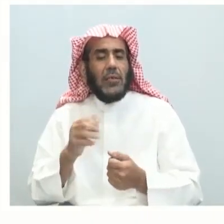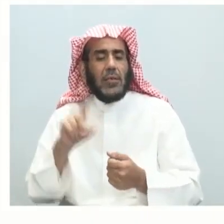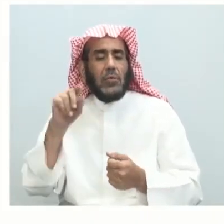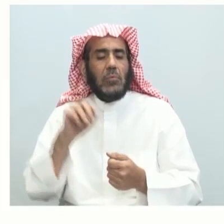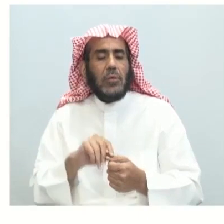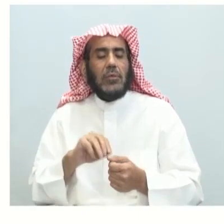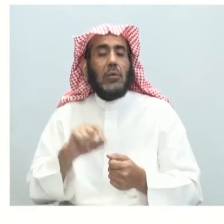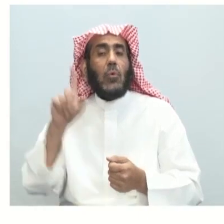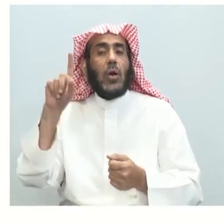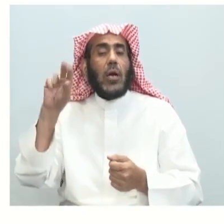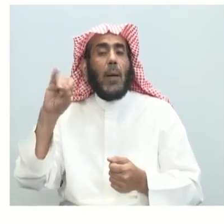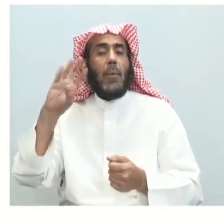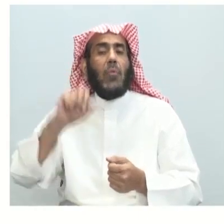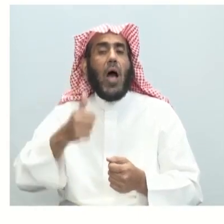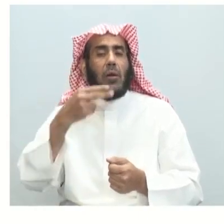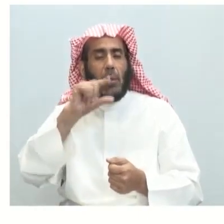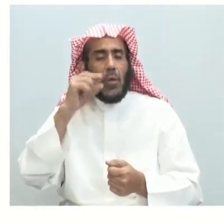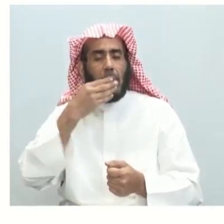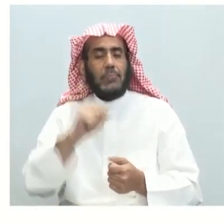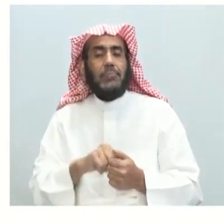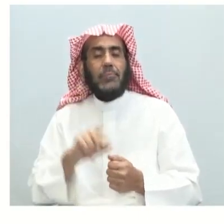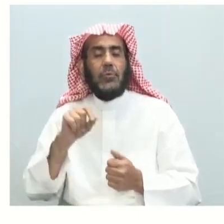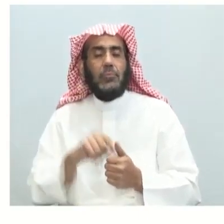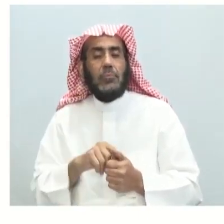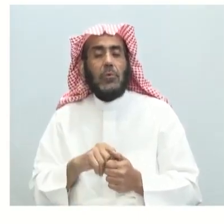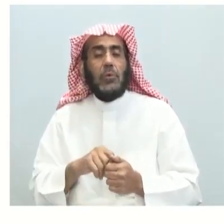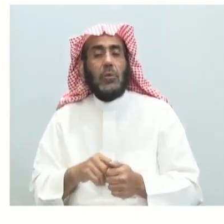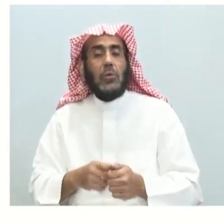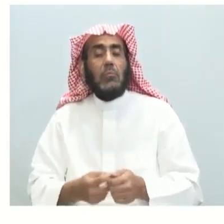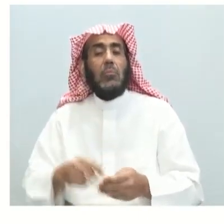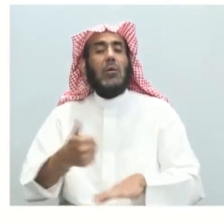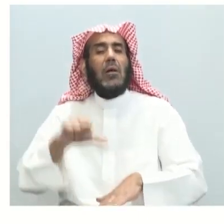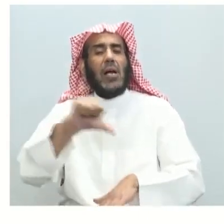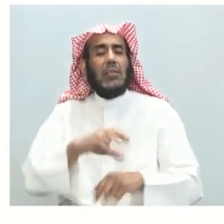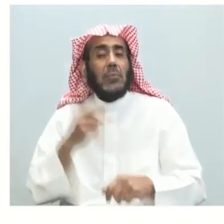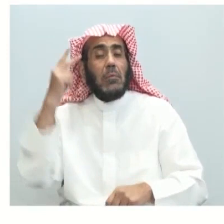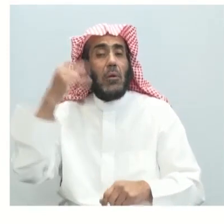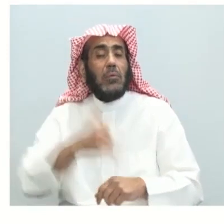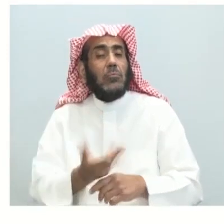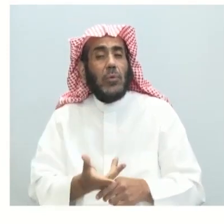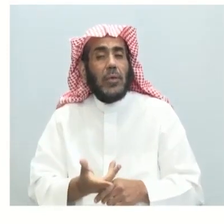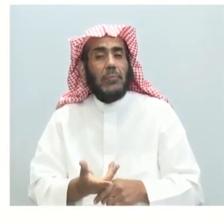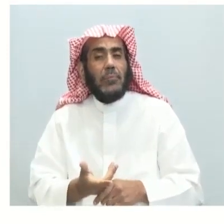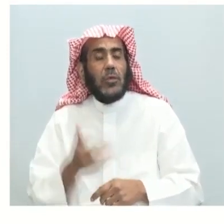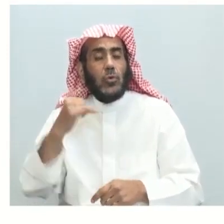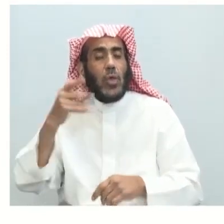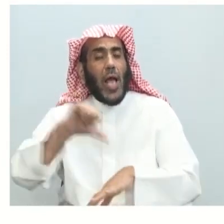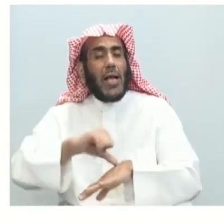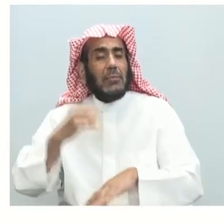احسنتم ممتاز نقول رمضان عاصمه المملكه العربيه السعوديه